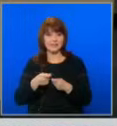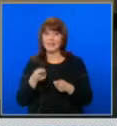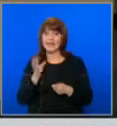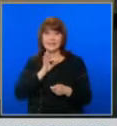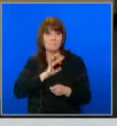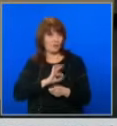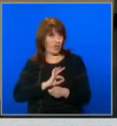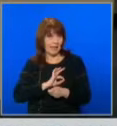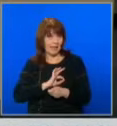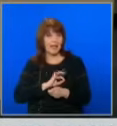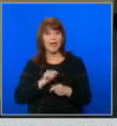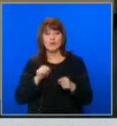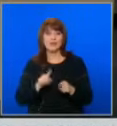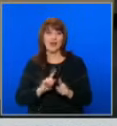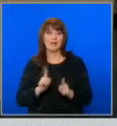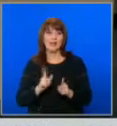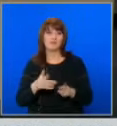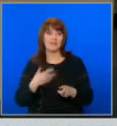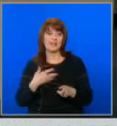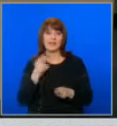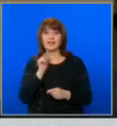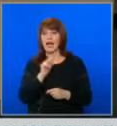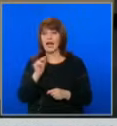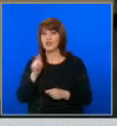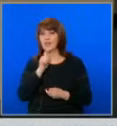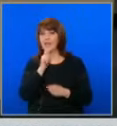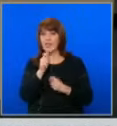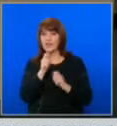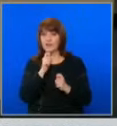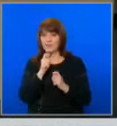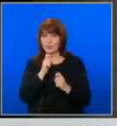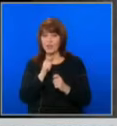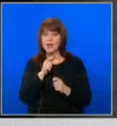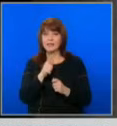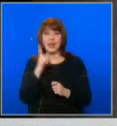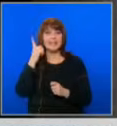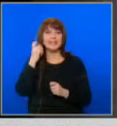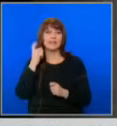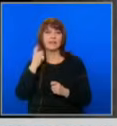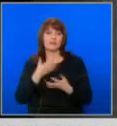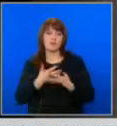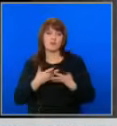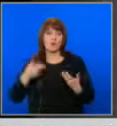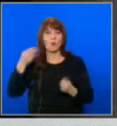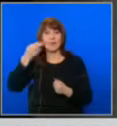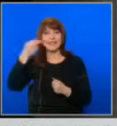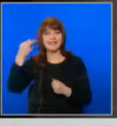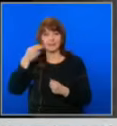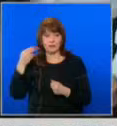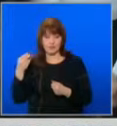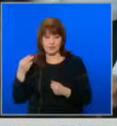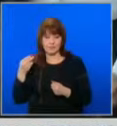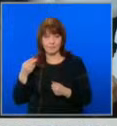спечелени от тях той обаче не пожела да разкаже за тях в интервю предприемачите сигнализират много исти за тормоза включително